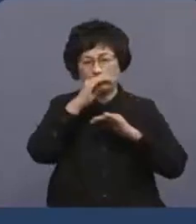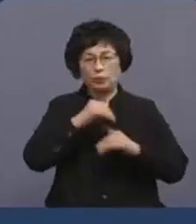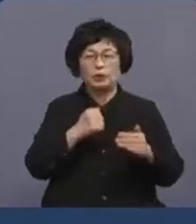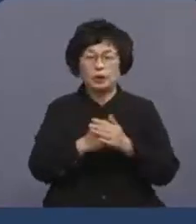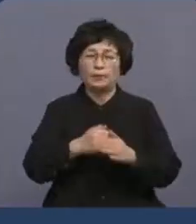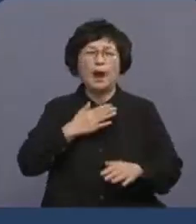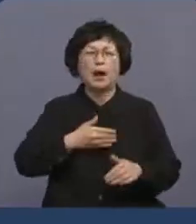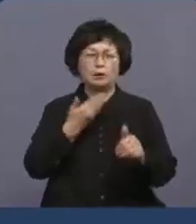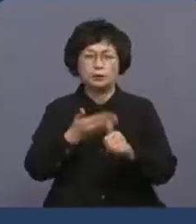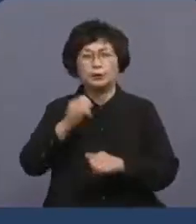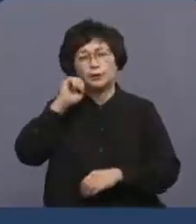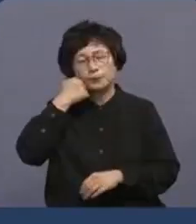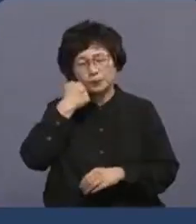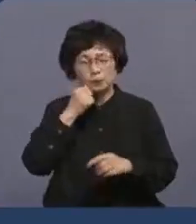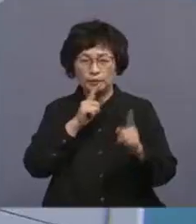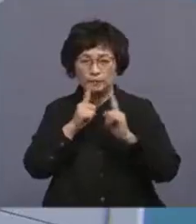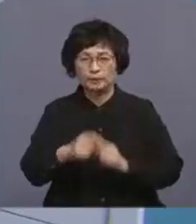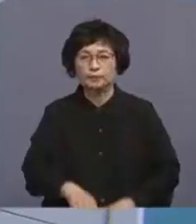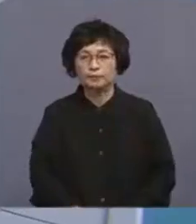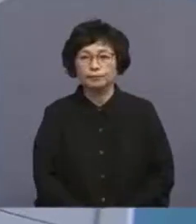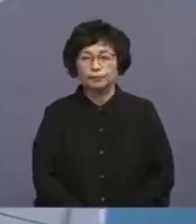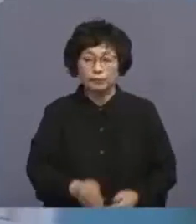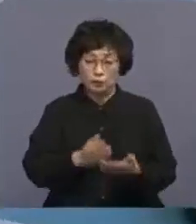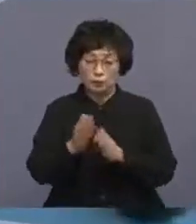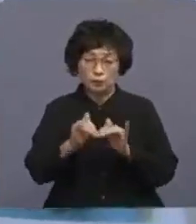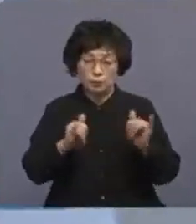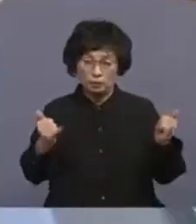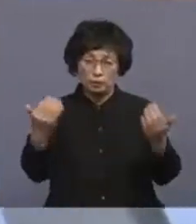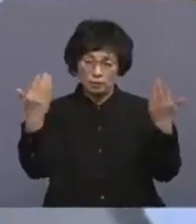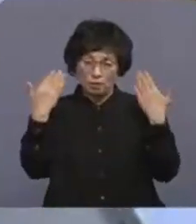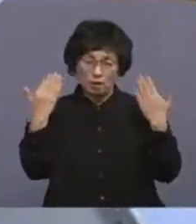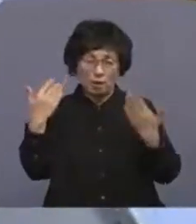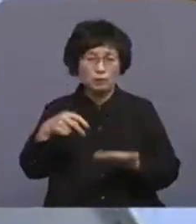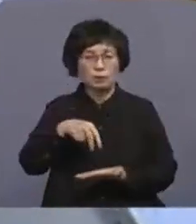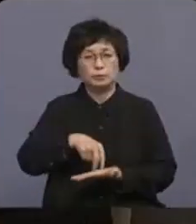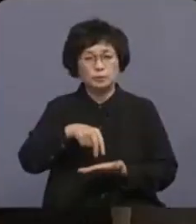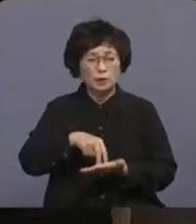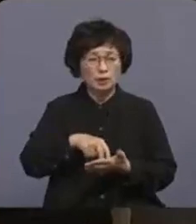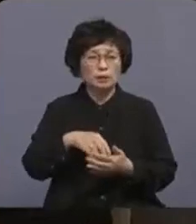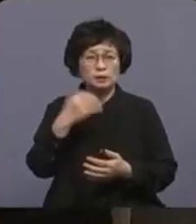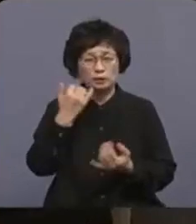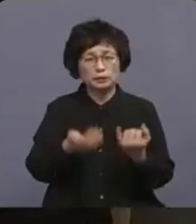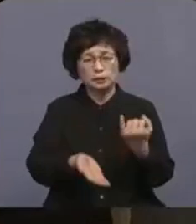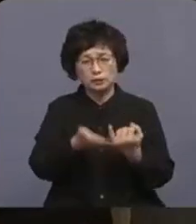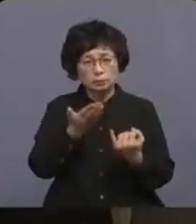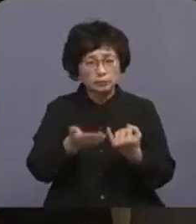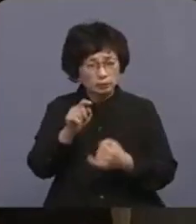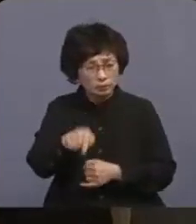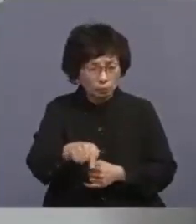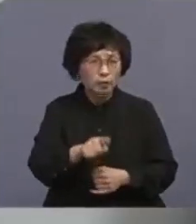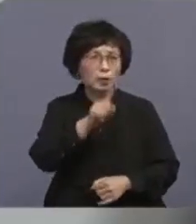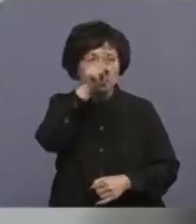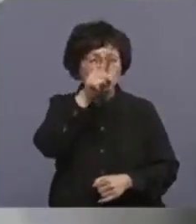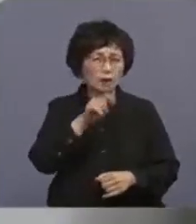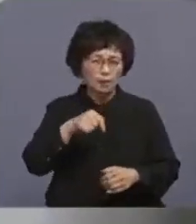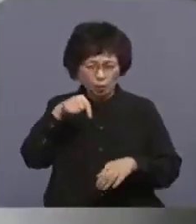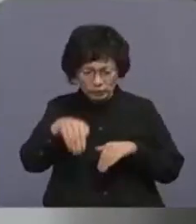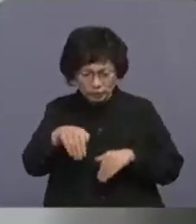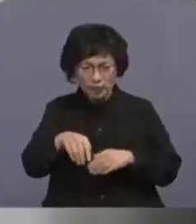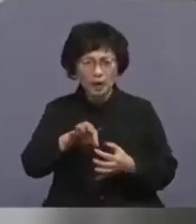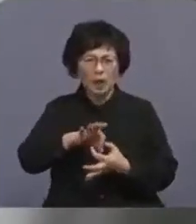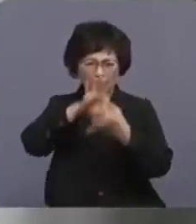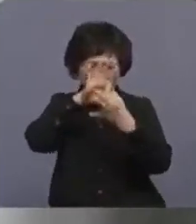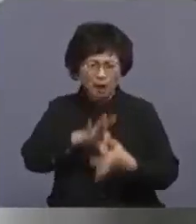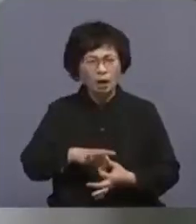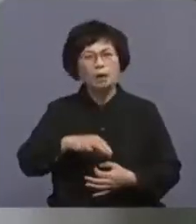알려줄 수 없다고 말했습니다 전문가들은 학교에서의 성비위은 상하관계인 경우가 많은만큼 목소리를